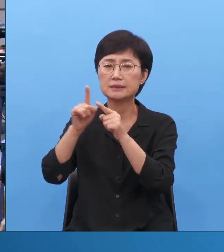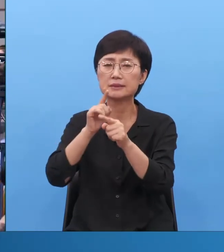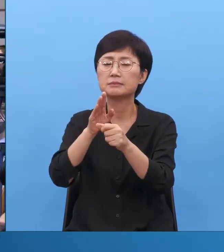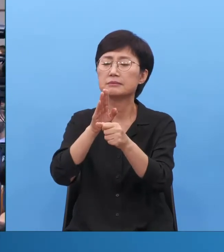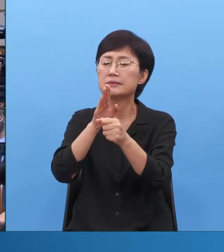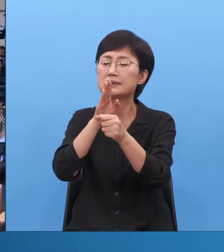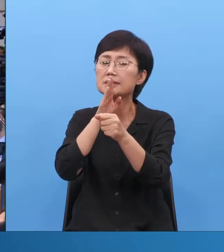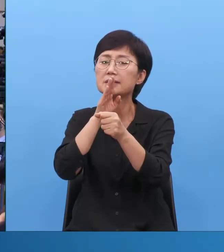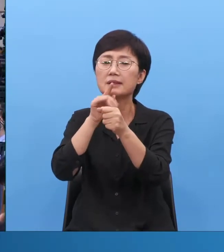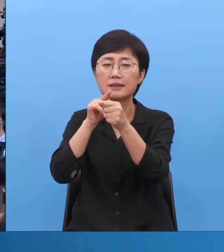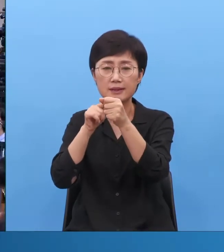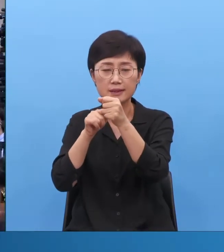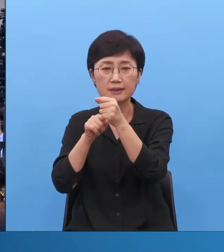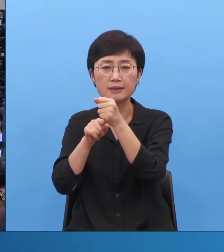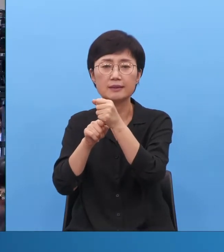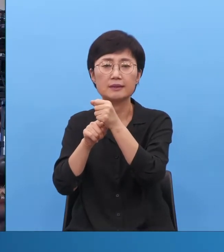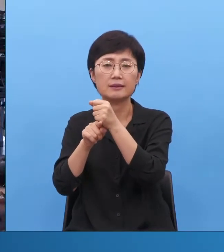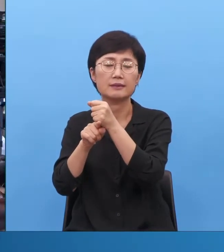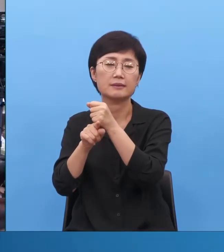사모하니 그